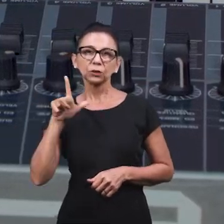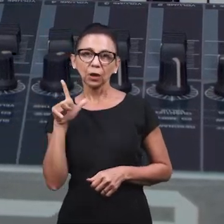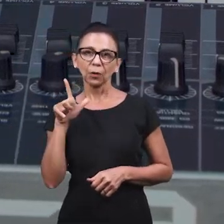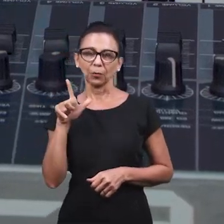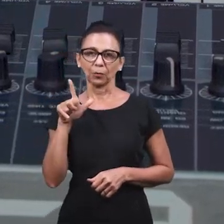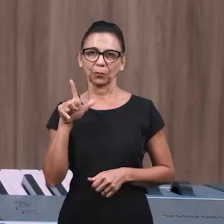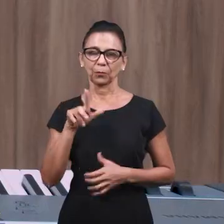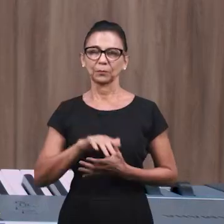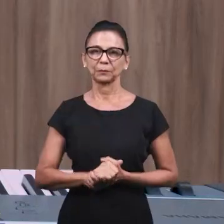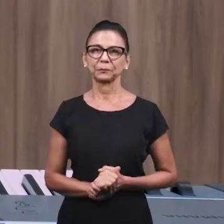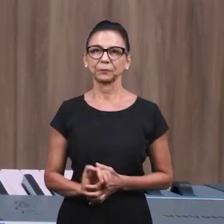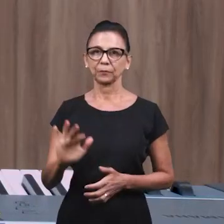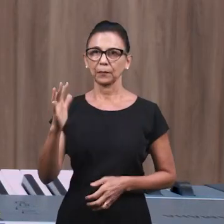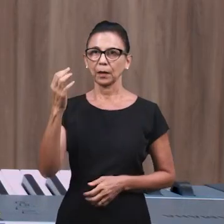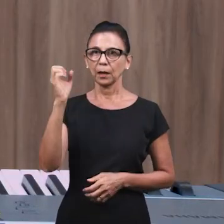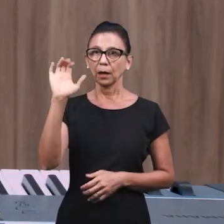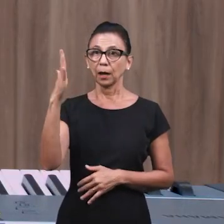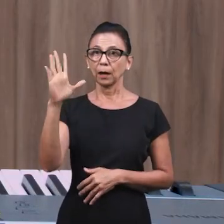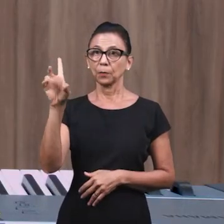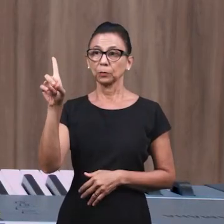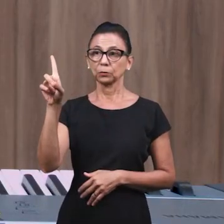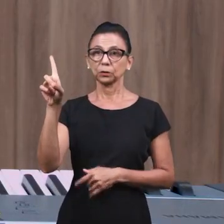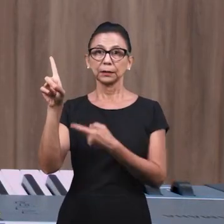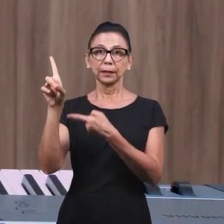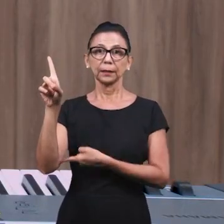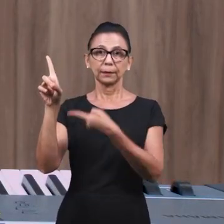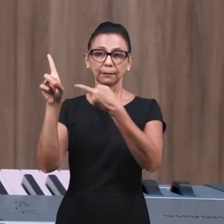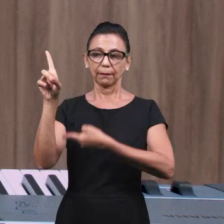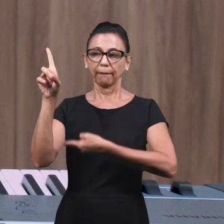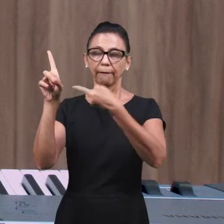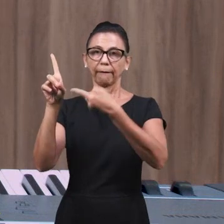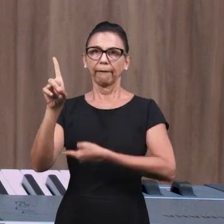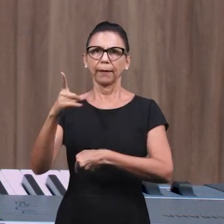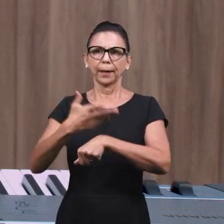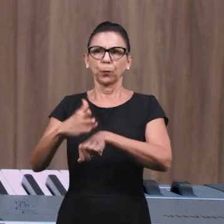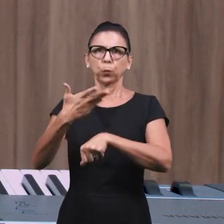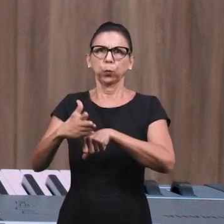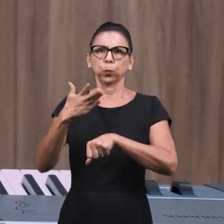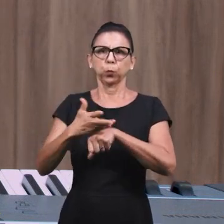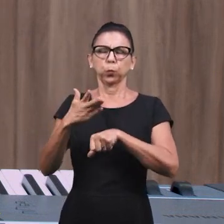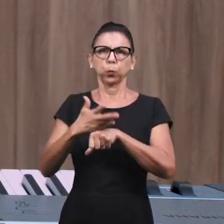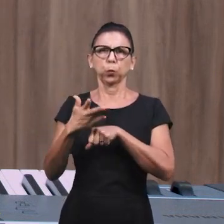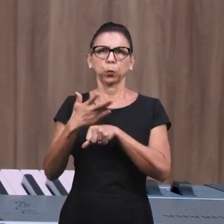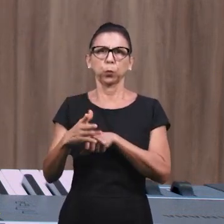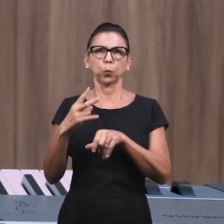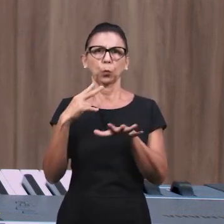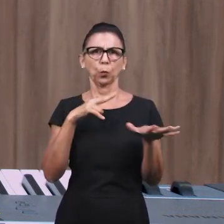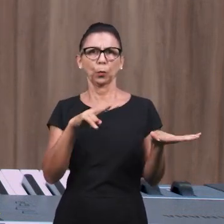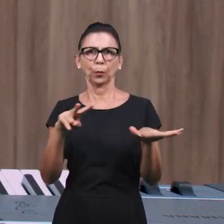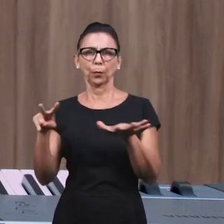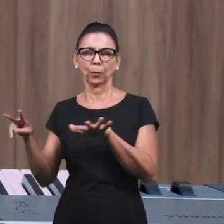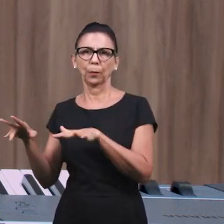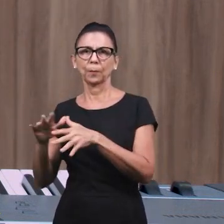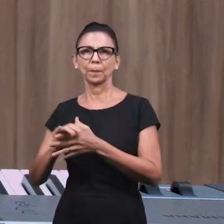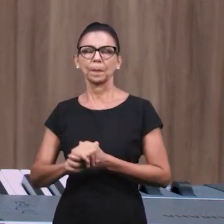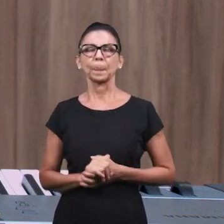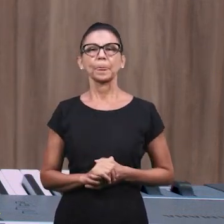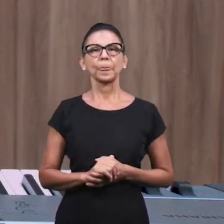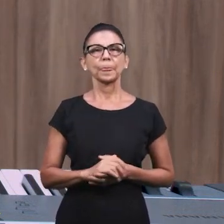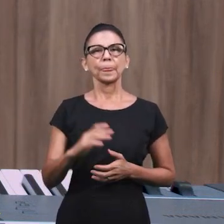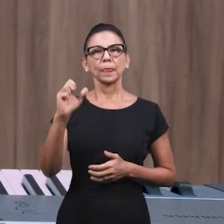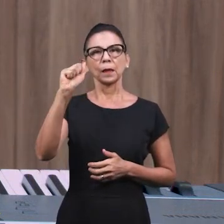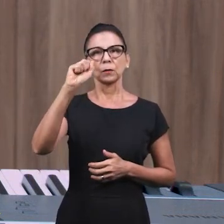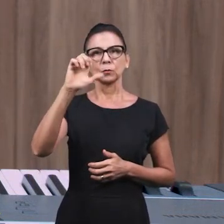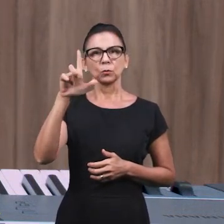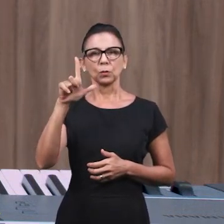Avec la main droite, c'est comme ça. Et donc, vous allez vous entraîner beaucoup cette gamme pendant la semaine. Maintenant, nous allons faire la gamme de sol majeur